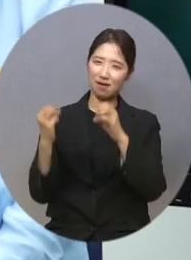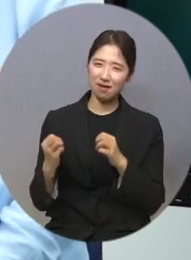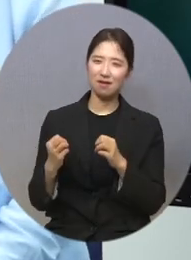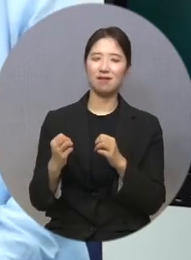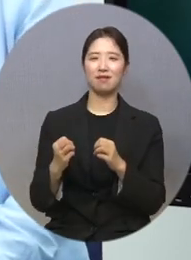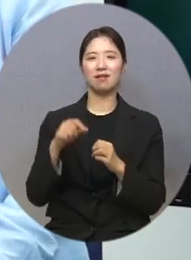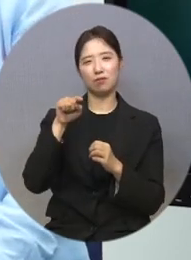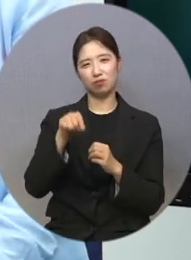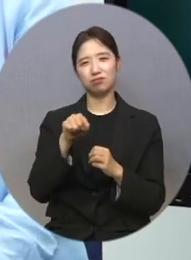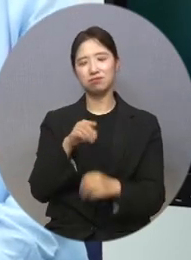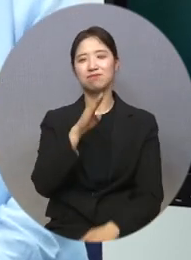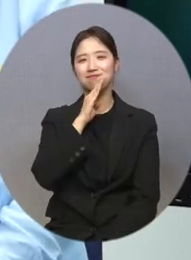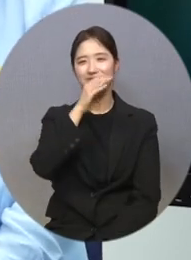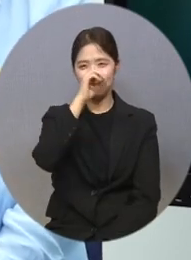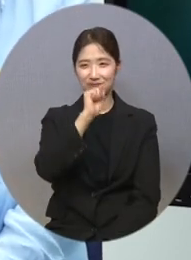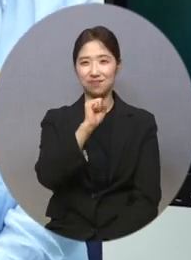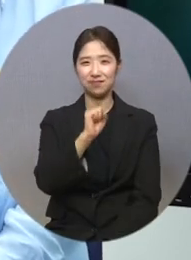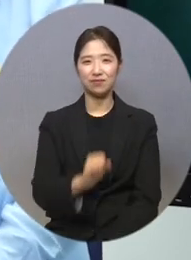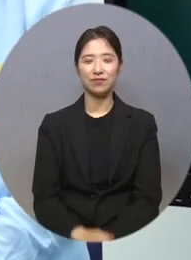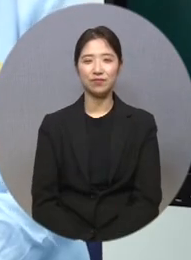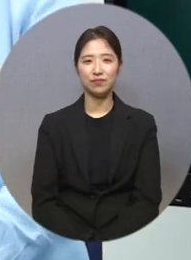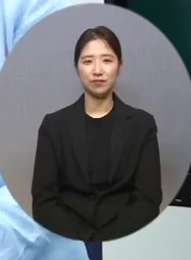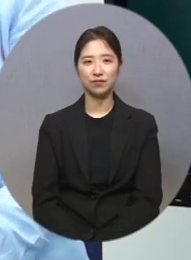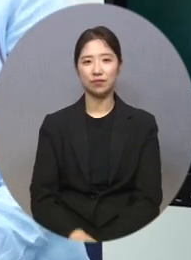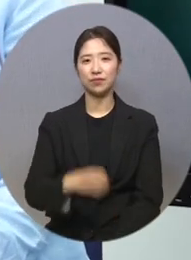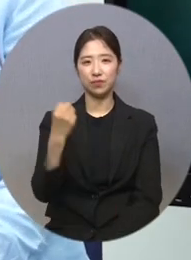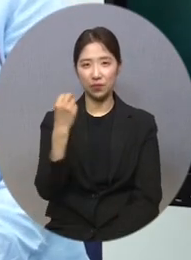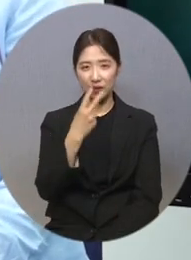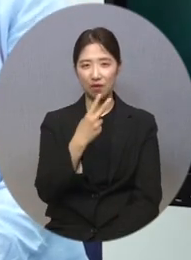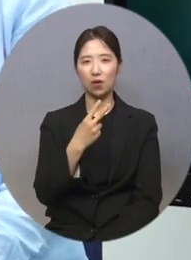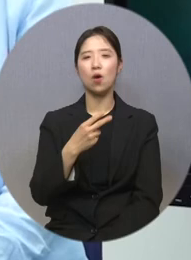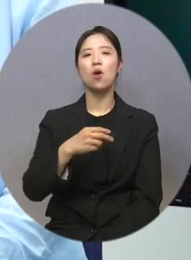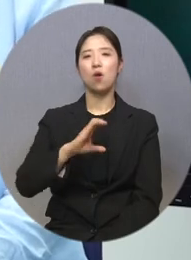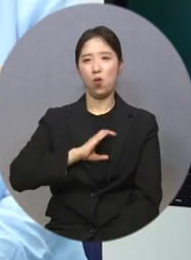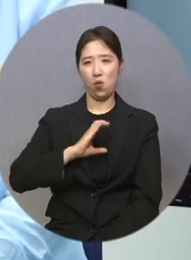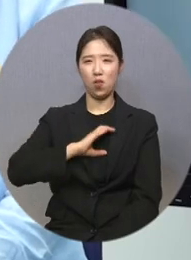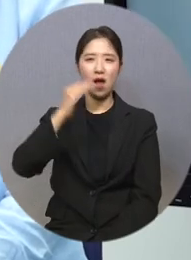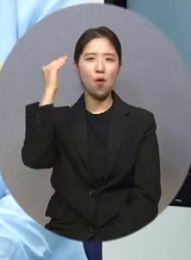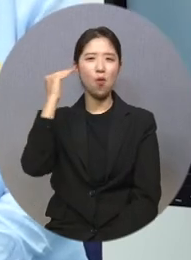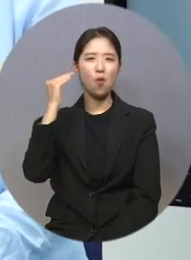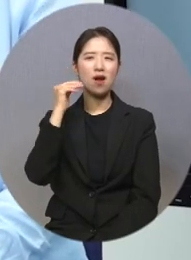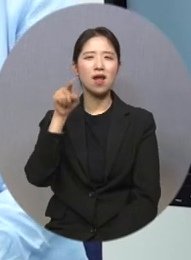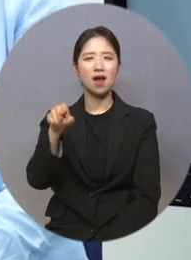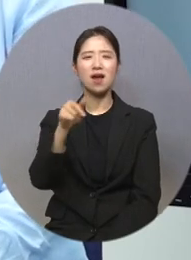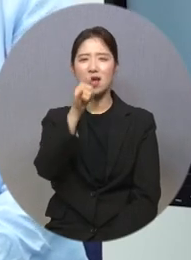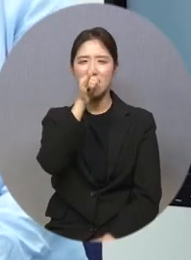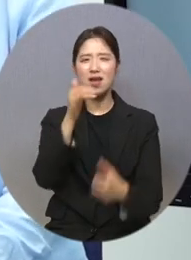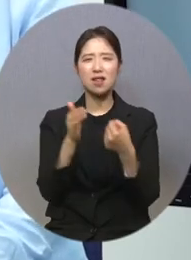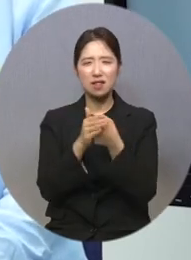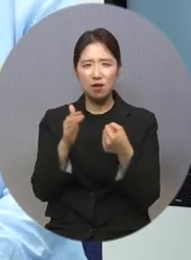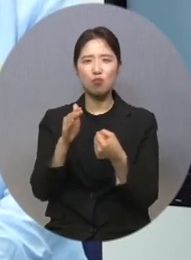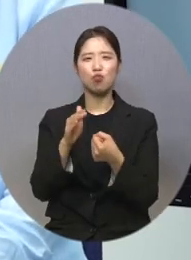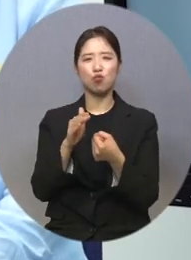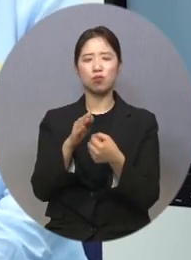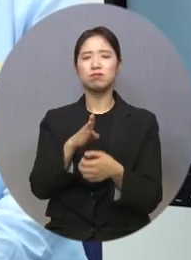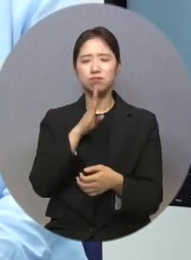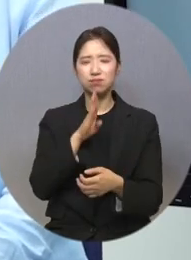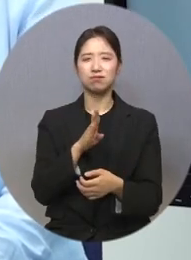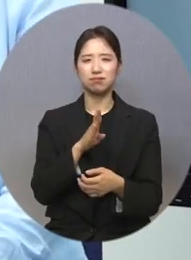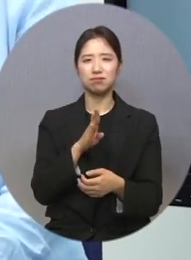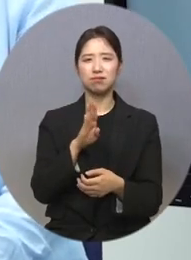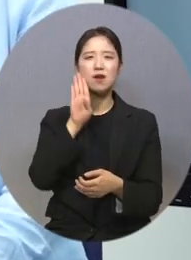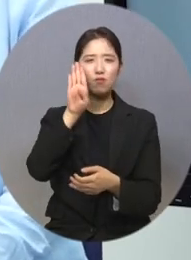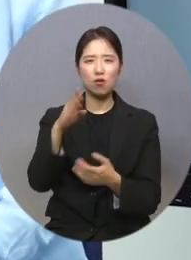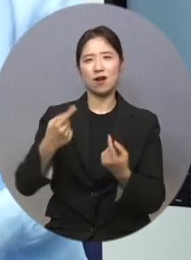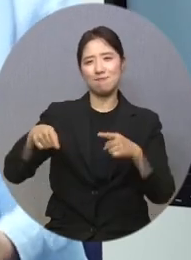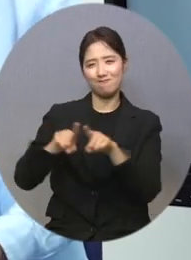나눌 수 있는 어떤 이런 부분들이 너무 좋았습니다. 그리고 개인적으로 코다 코리아가 있어서 너무너무 진짜